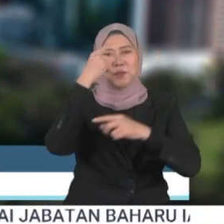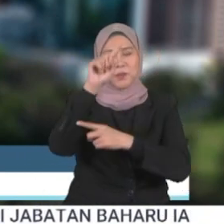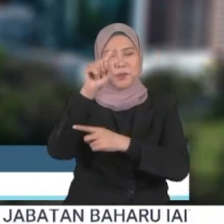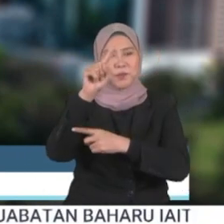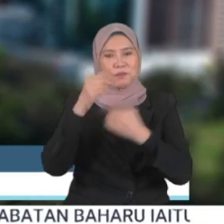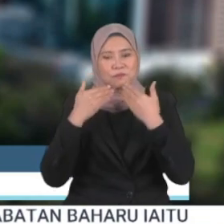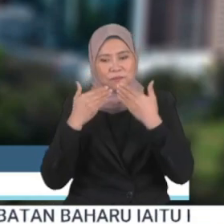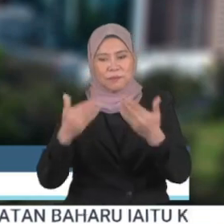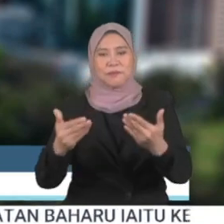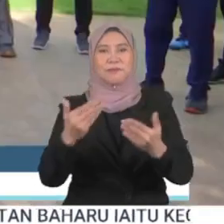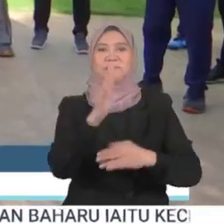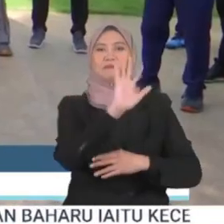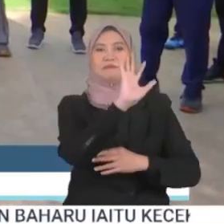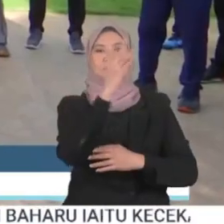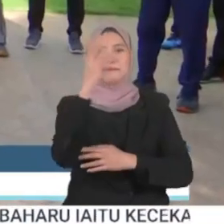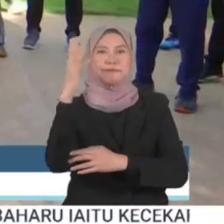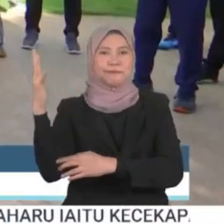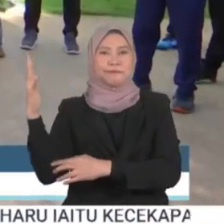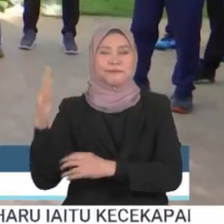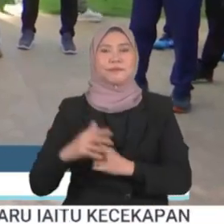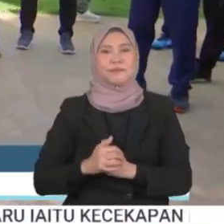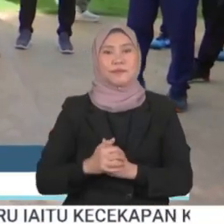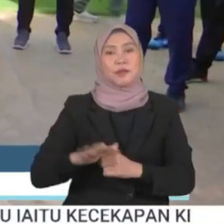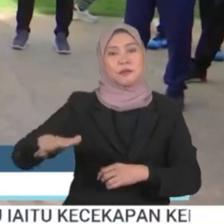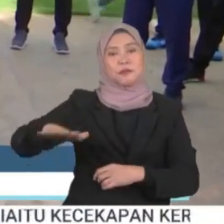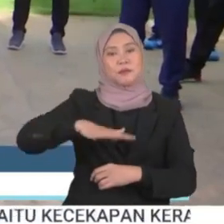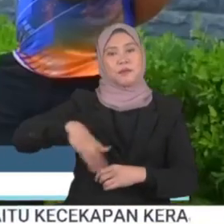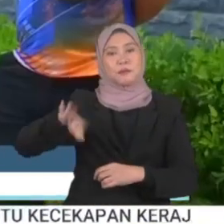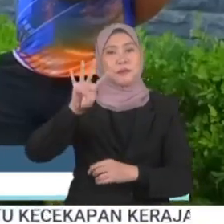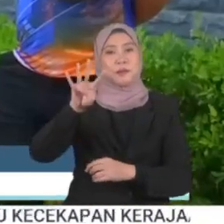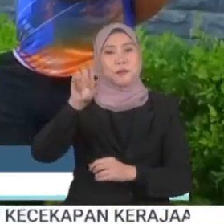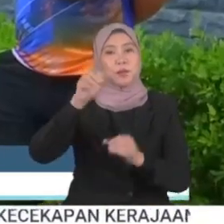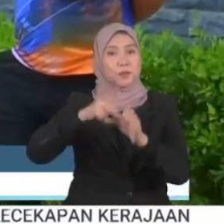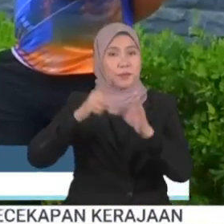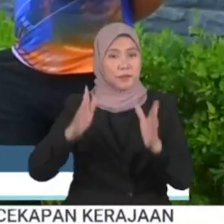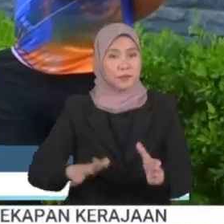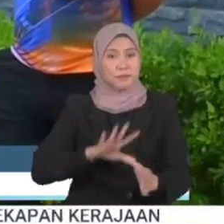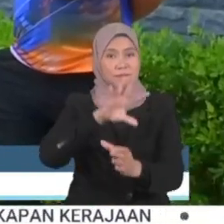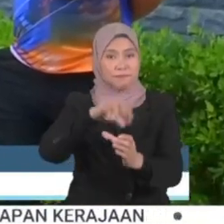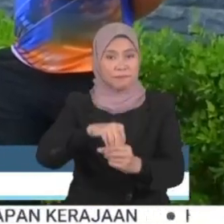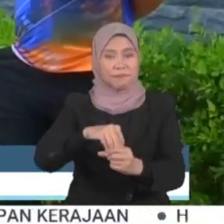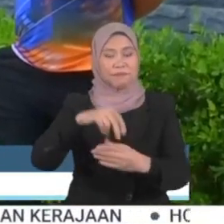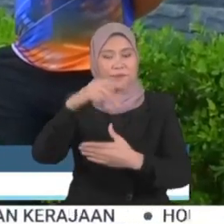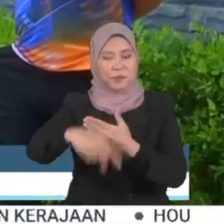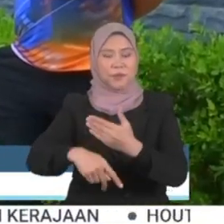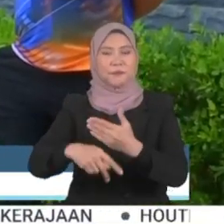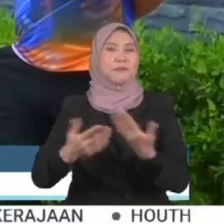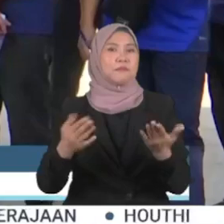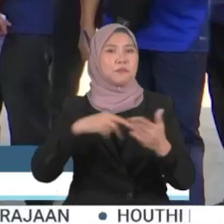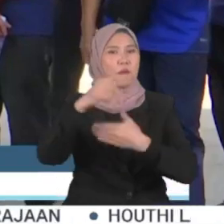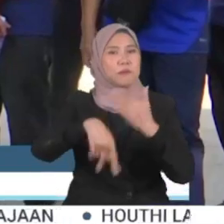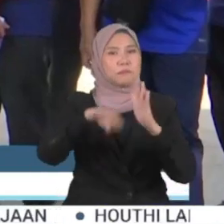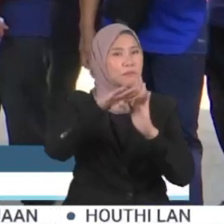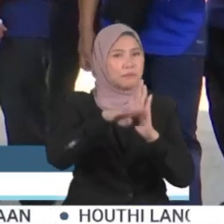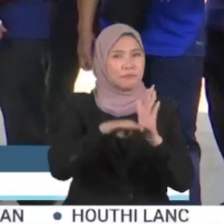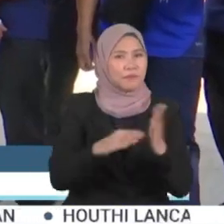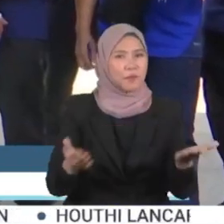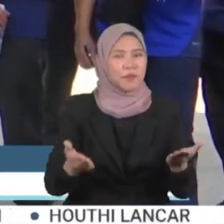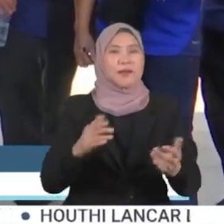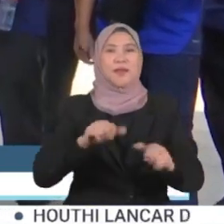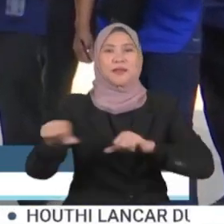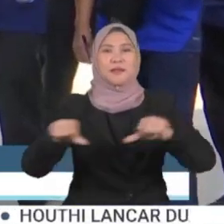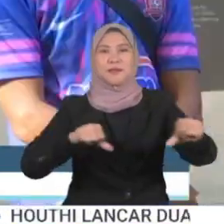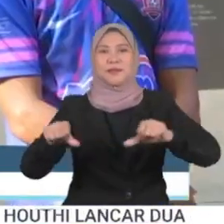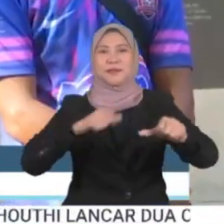dan menghargainya hampir 40 peserta terlibat program berkenaan pengisiannya membabitkan aktiviti